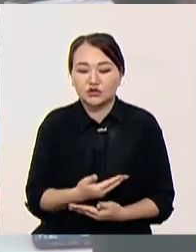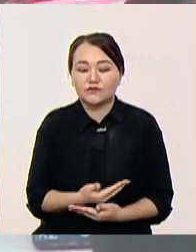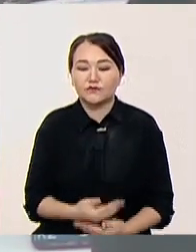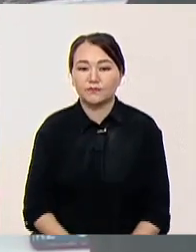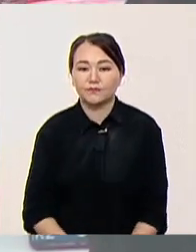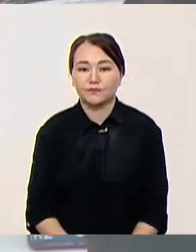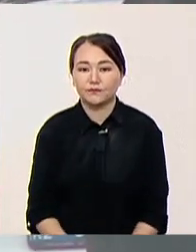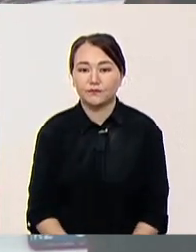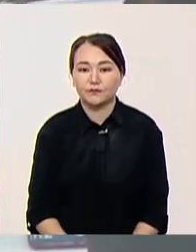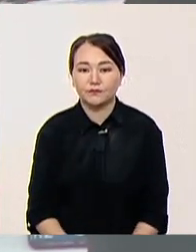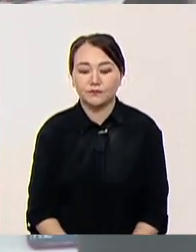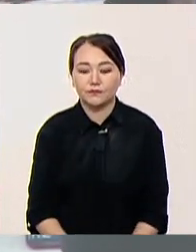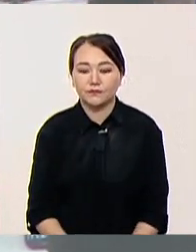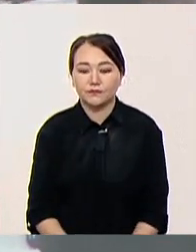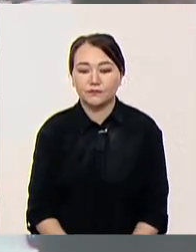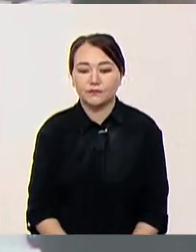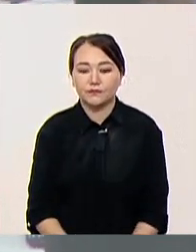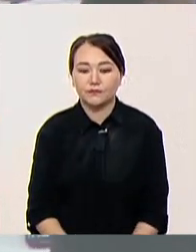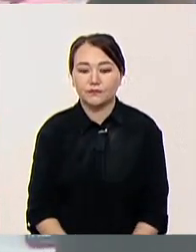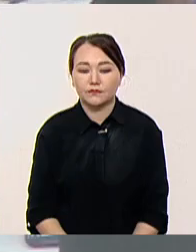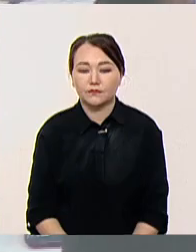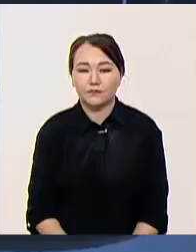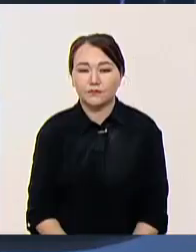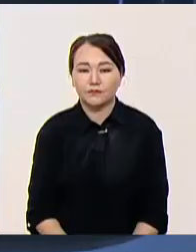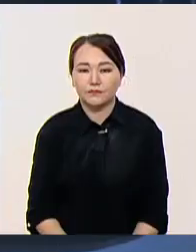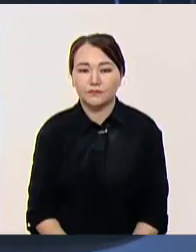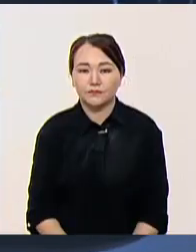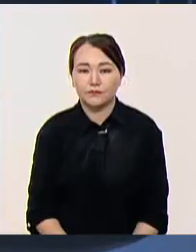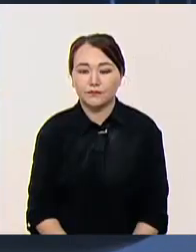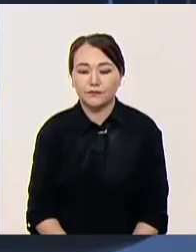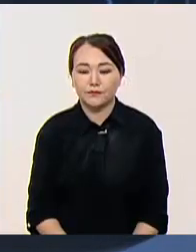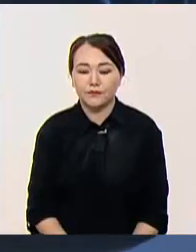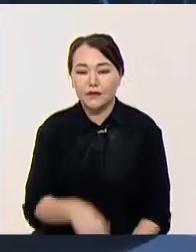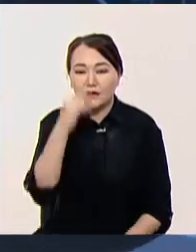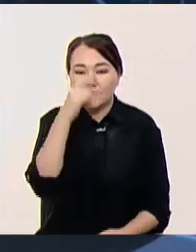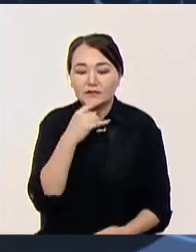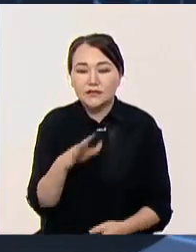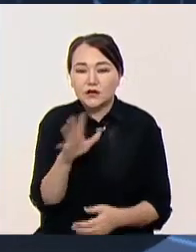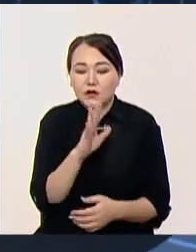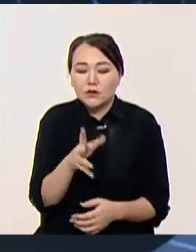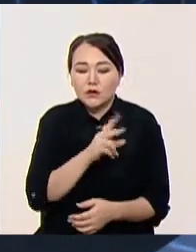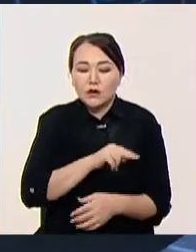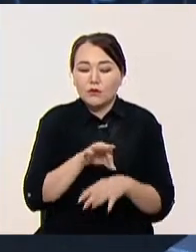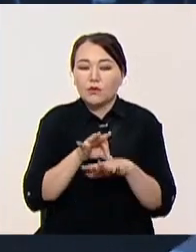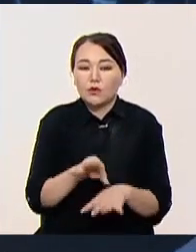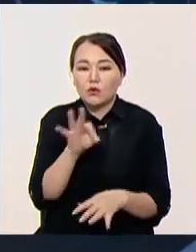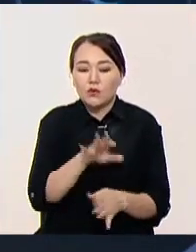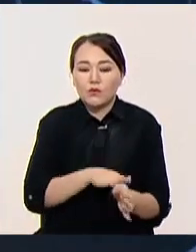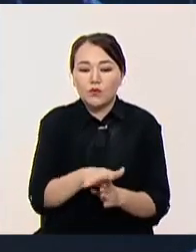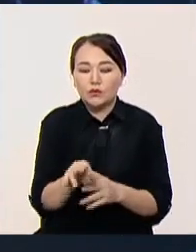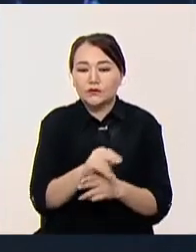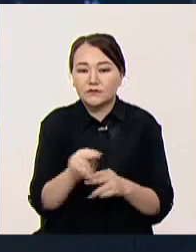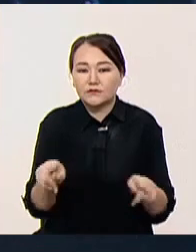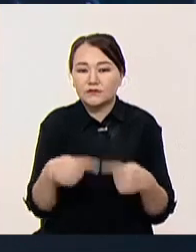Людмила Батюшкина, Информбюро, Карагандинская область. В Казахстане проводят работу по полной